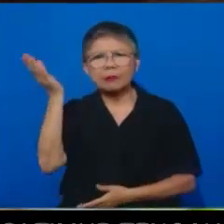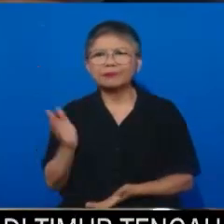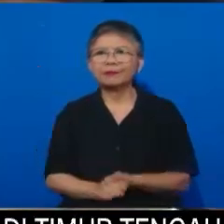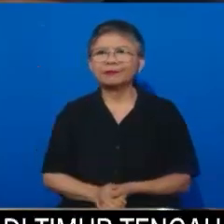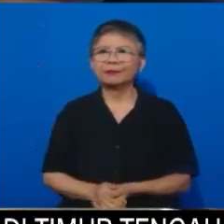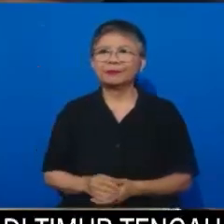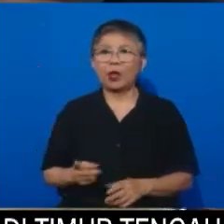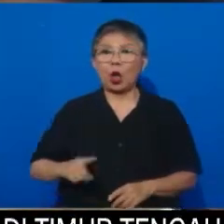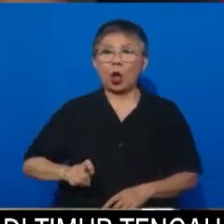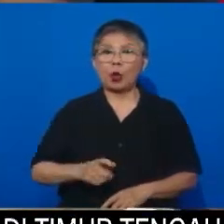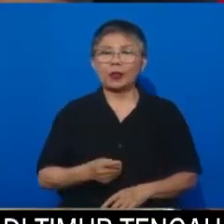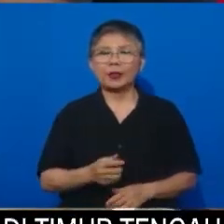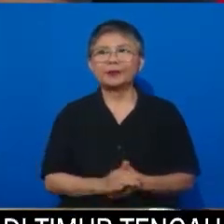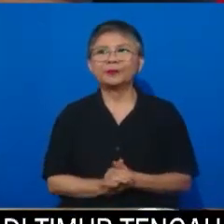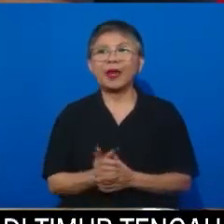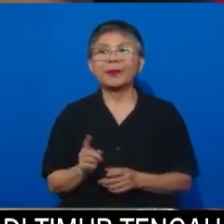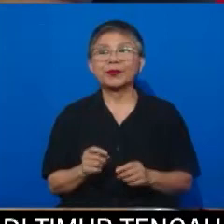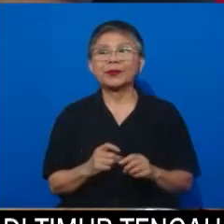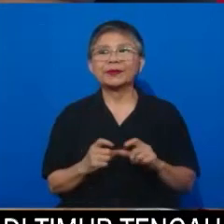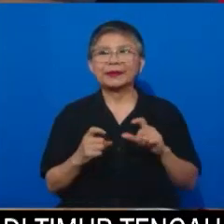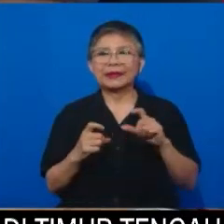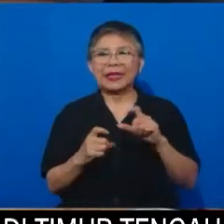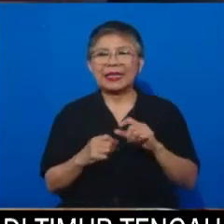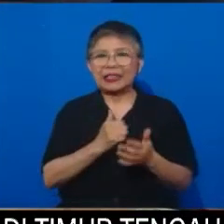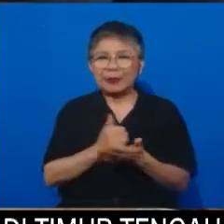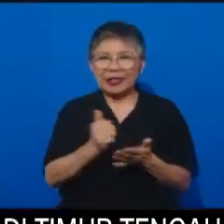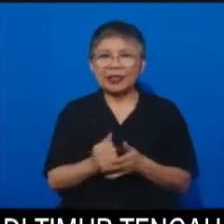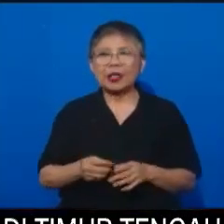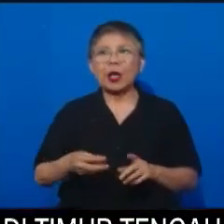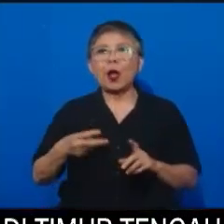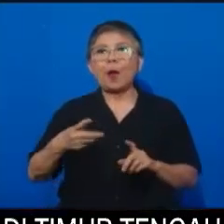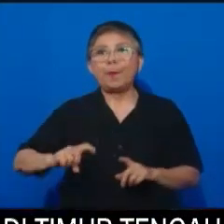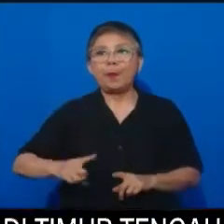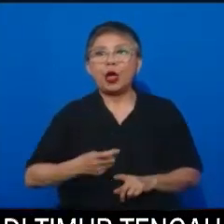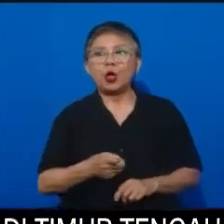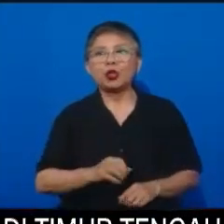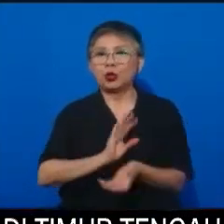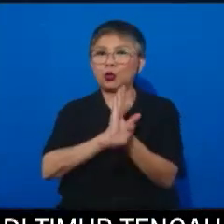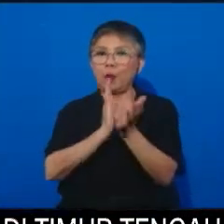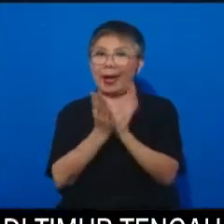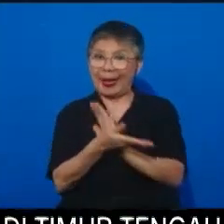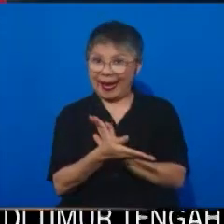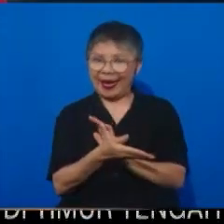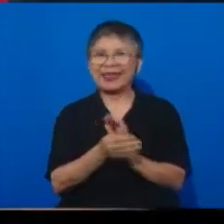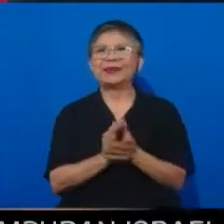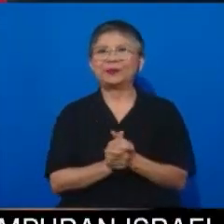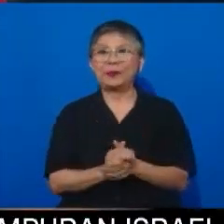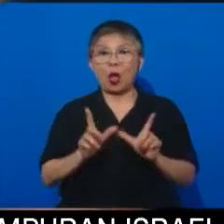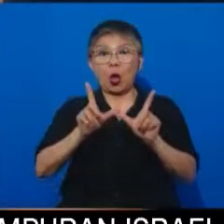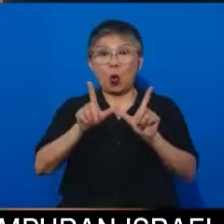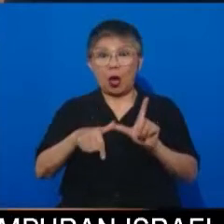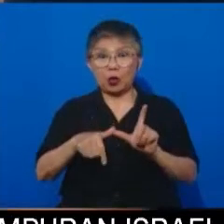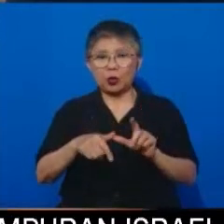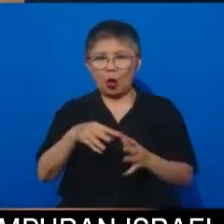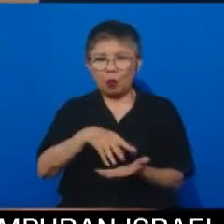SBS ya betul SBS itu spesial blut Surabaya yang ada di Jalan Raya Banyu Urip warung SBS ini